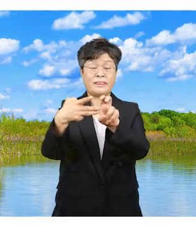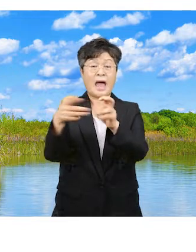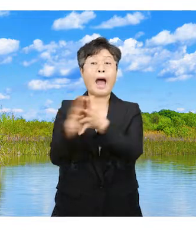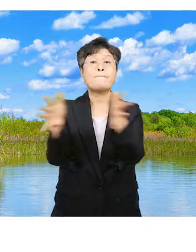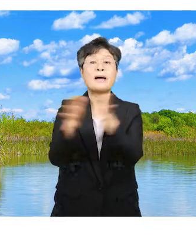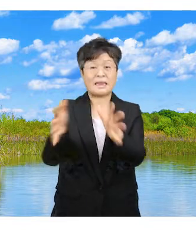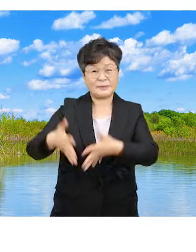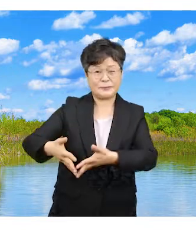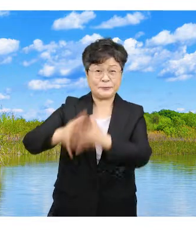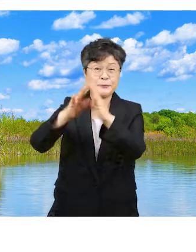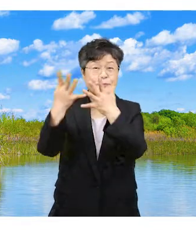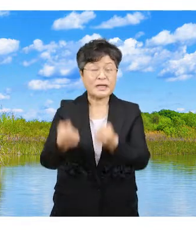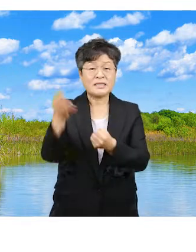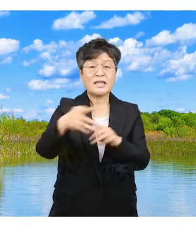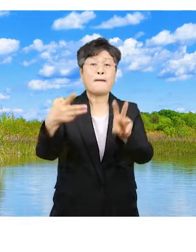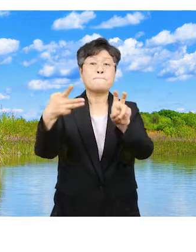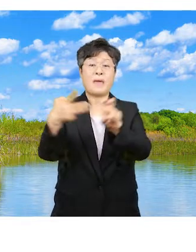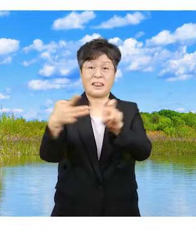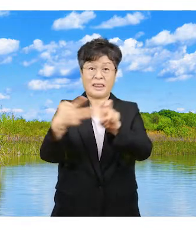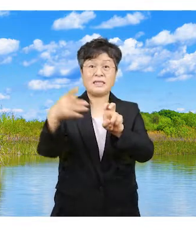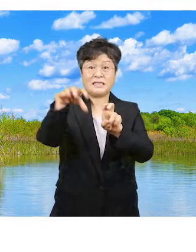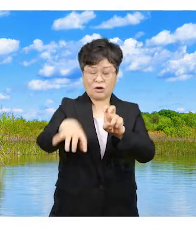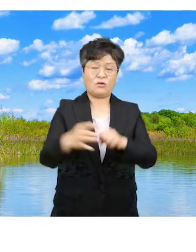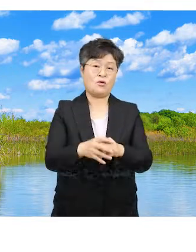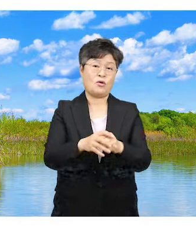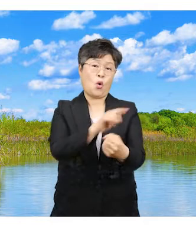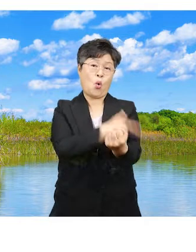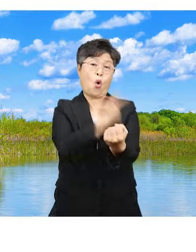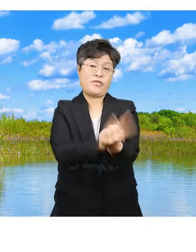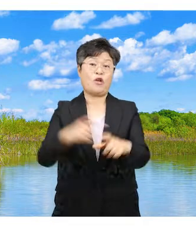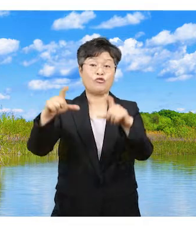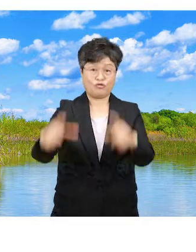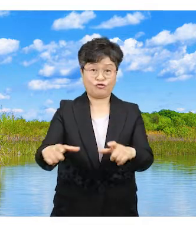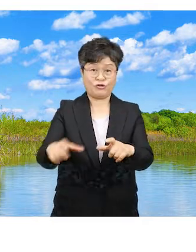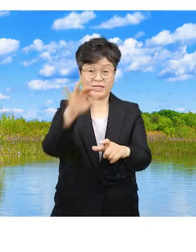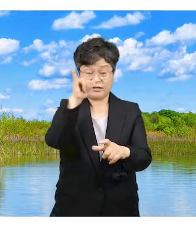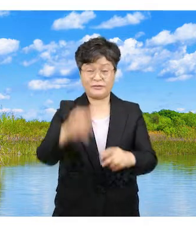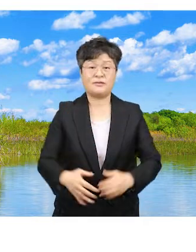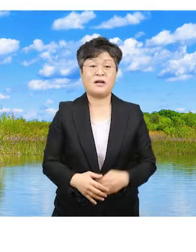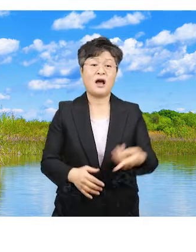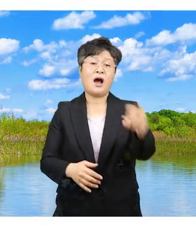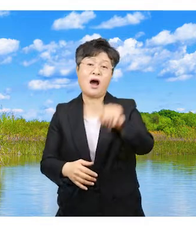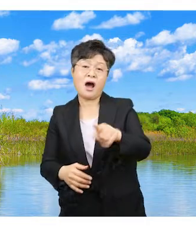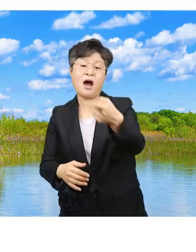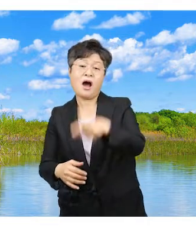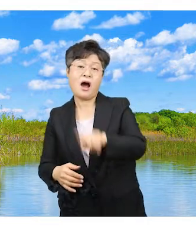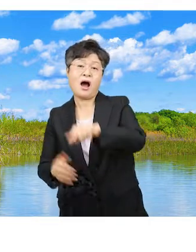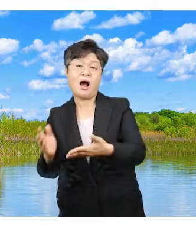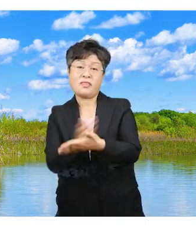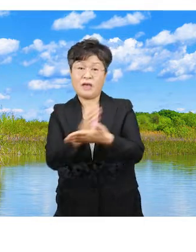많이 둘러싸여 있는데 메탄동 지역, 또 권선구 아래쪽으로 내려가면 권선구 지역으로 나뉘어져